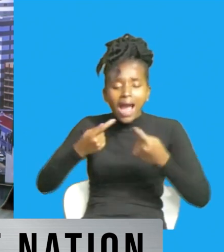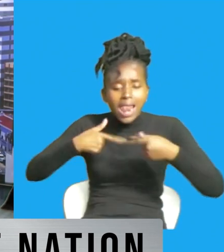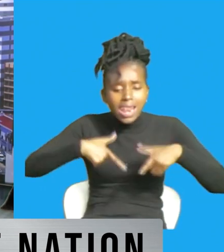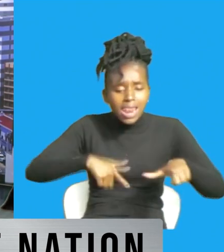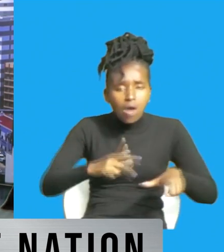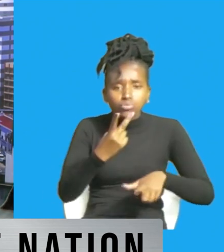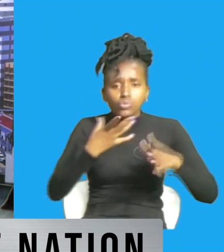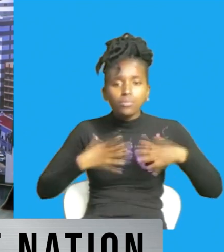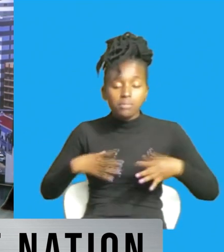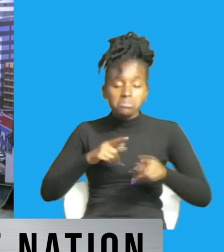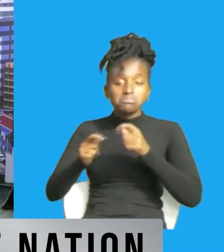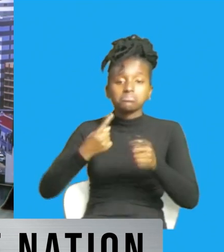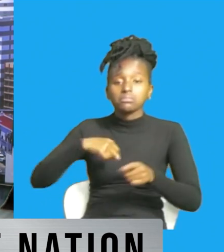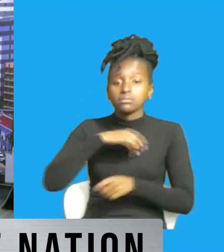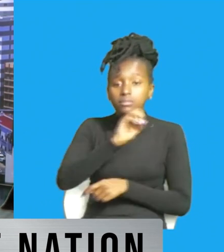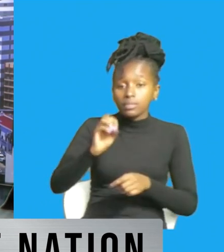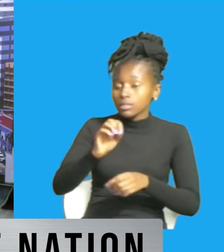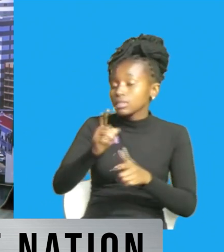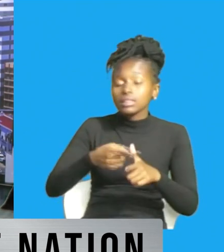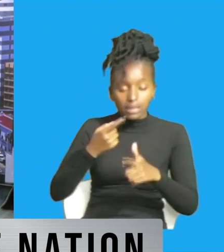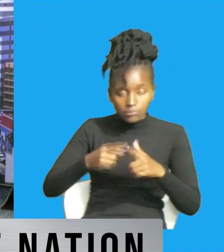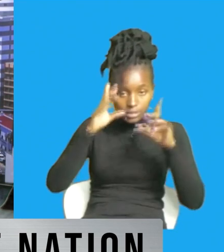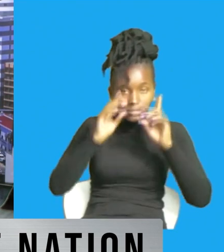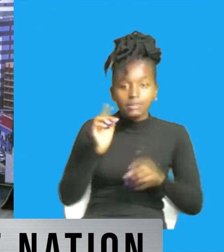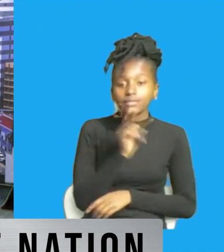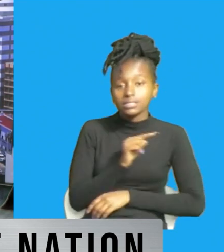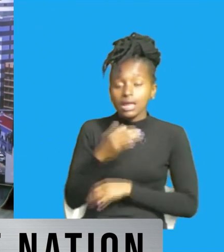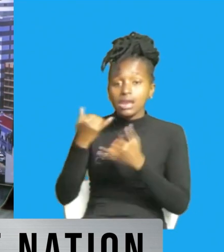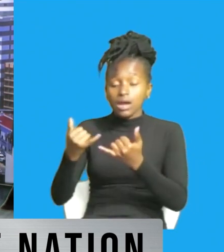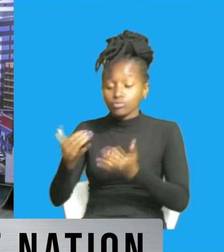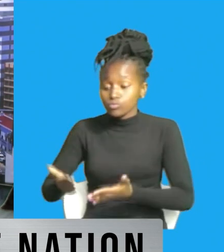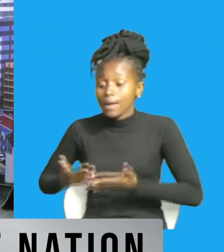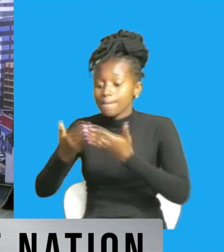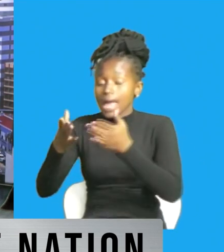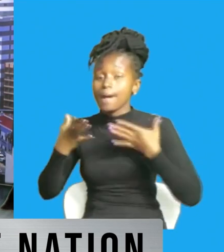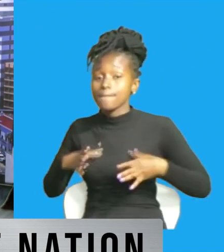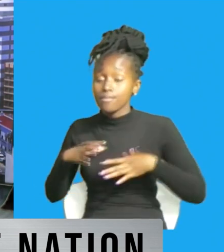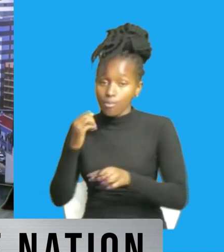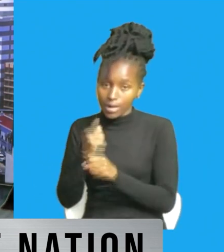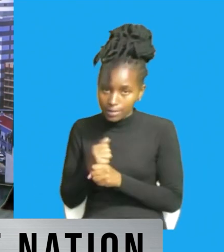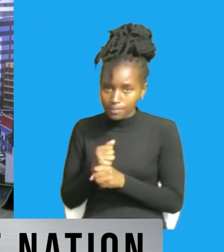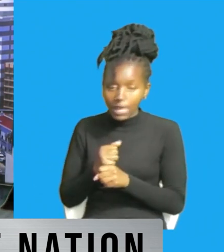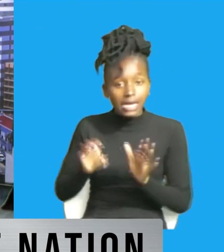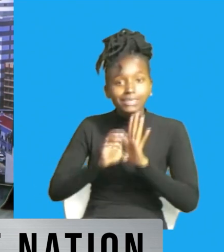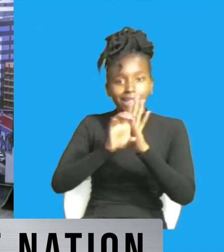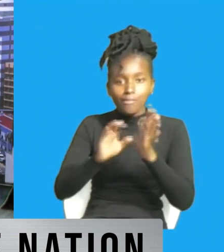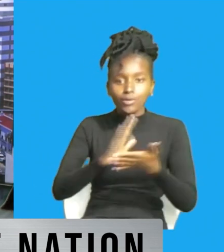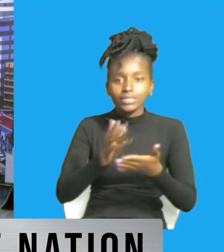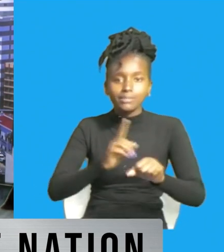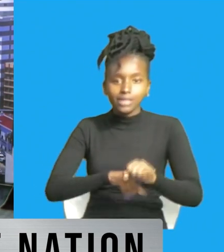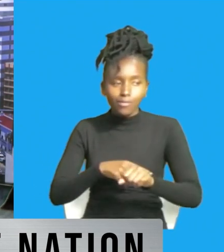kama tunapatiana kazi na tunaenda tunapotea. Sisi ni kama wale unasemanga umepatia mtu biashara alafu